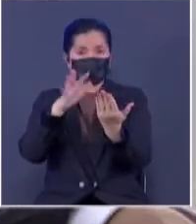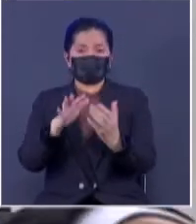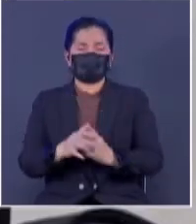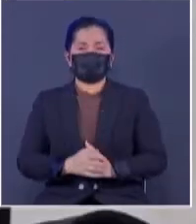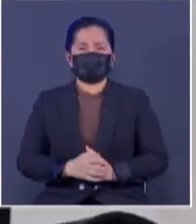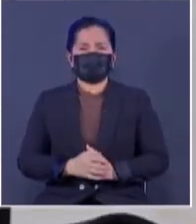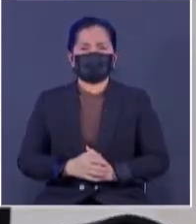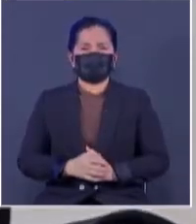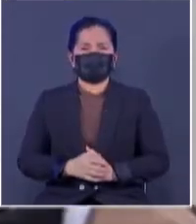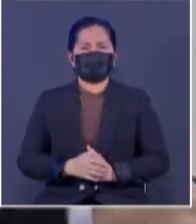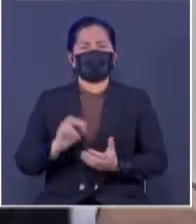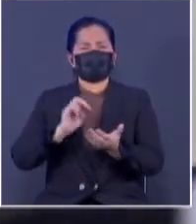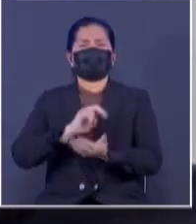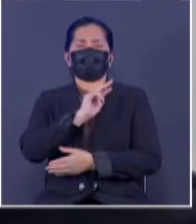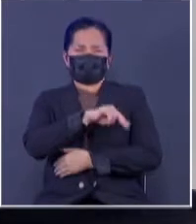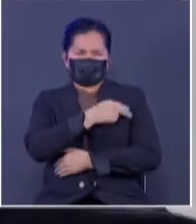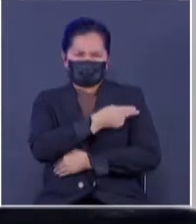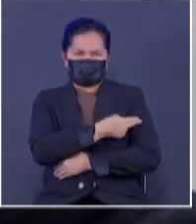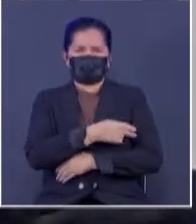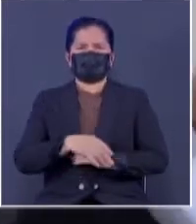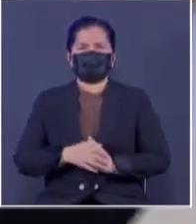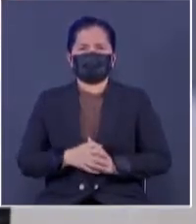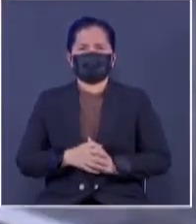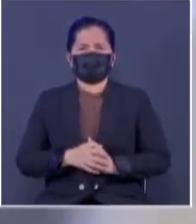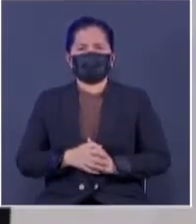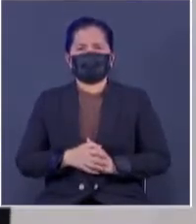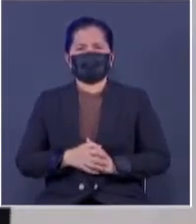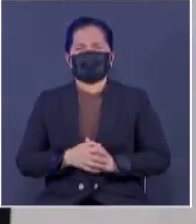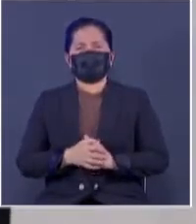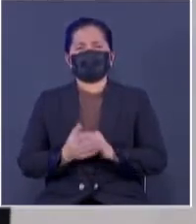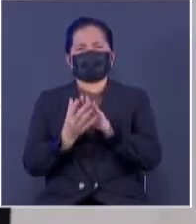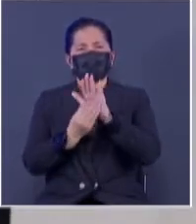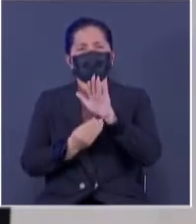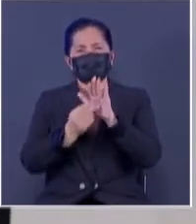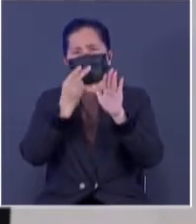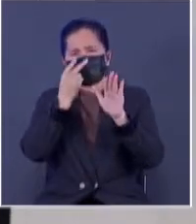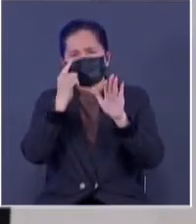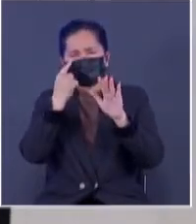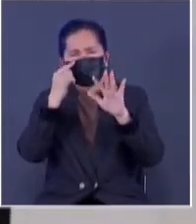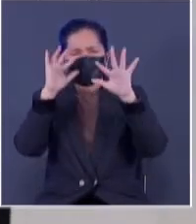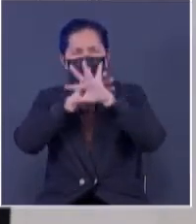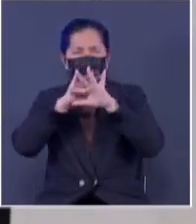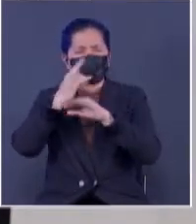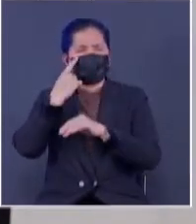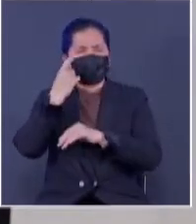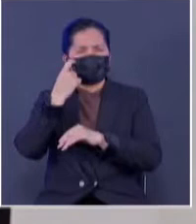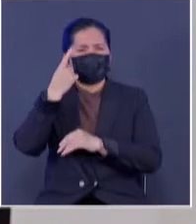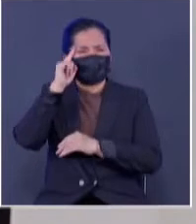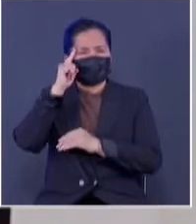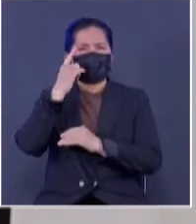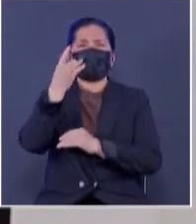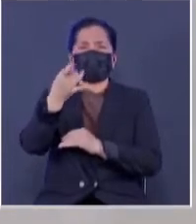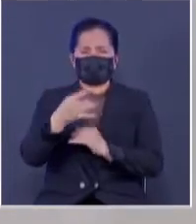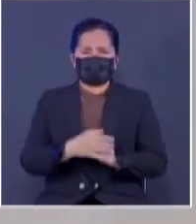ารใบรับรองแพทย์บางอันเนี่ยส่งมาทางซีล็อกอย่างเงี้ยมันไม่เห็นนะครับมันไม่รู้ว่าคืออะไร